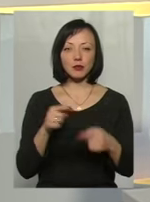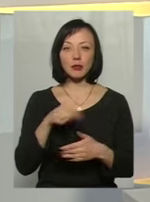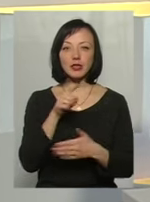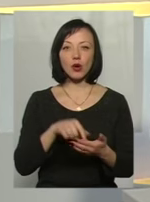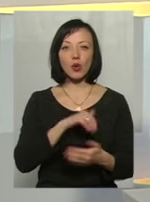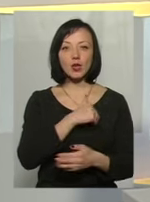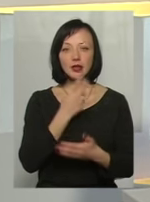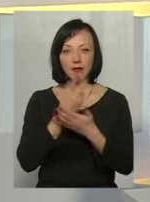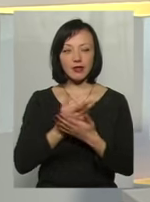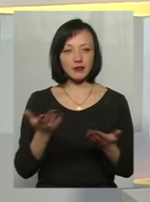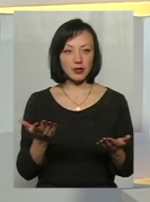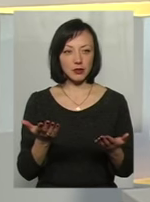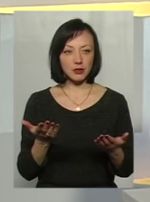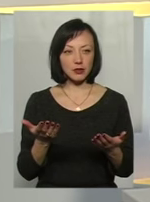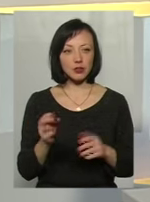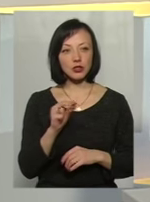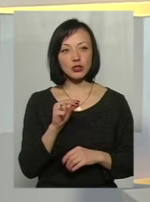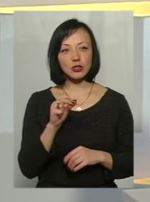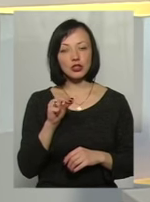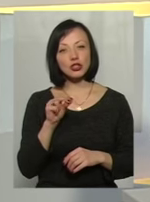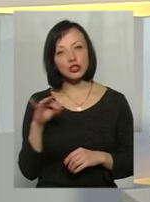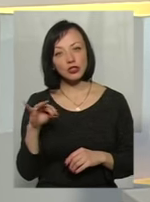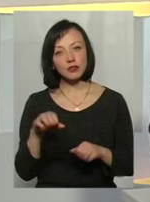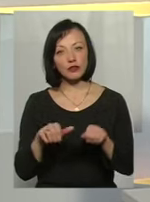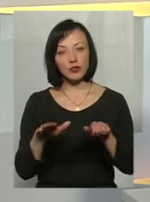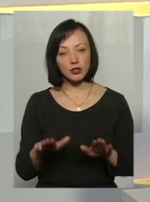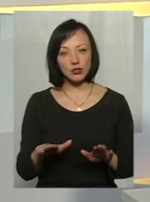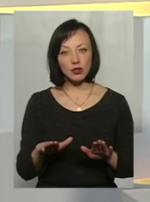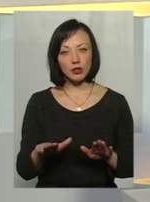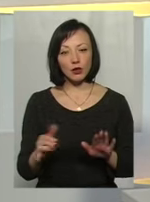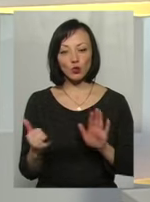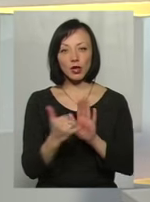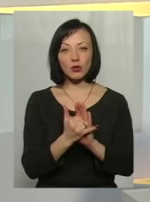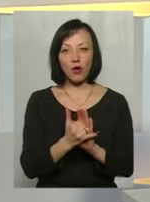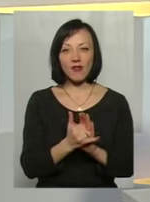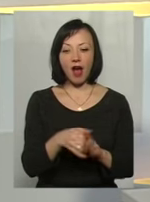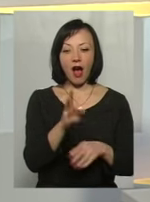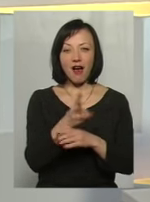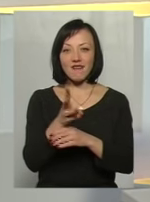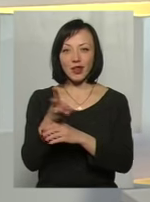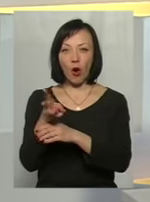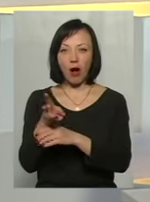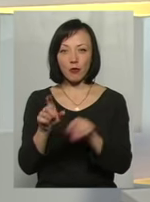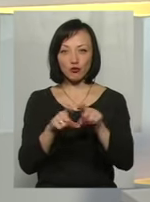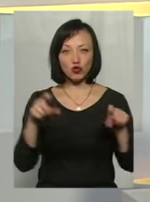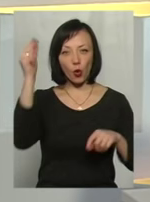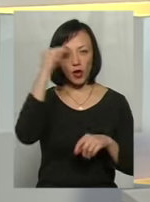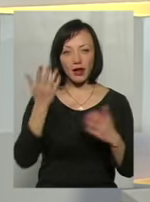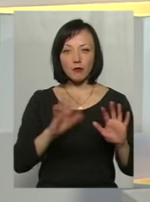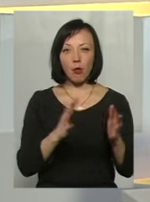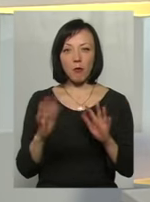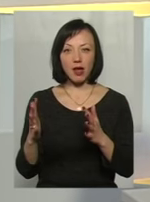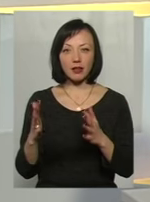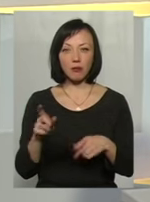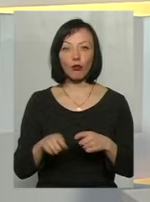хотілося б висвітлити. Чим вирішить встановлення відеокамер у школах якісь моменти